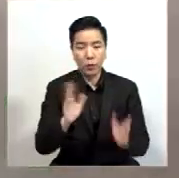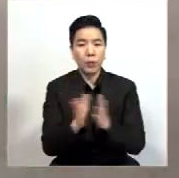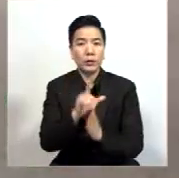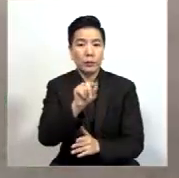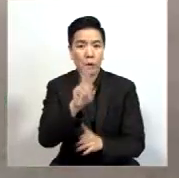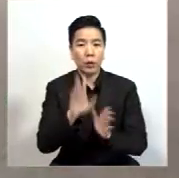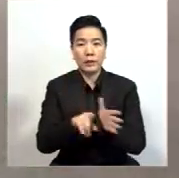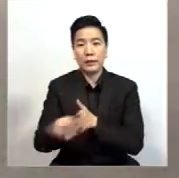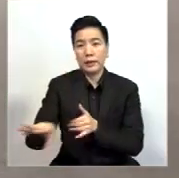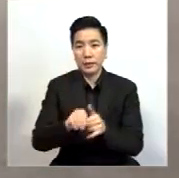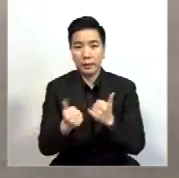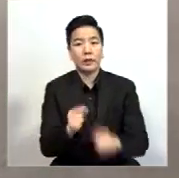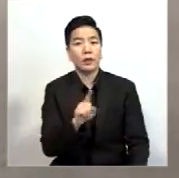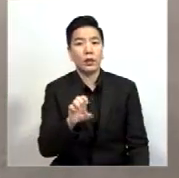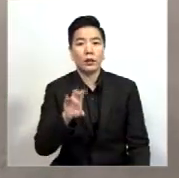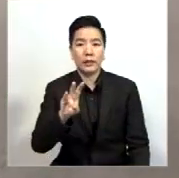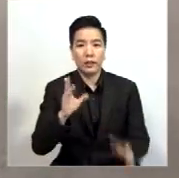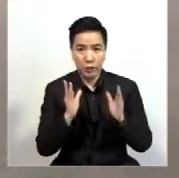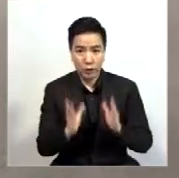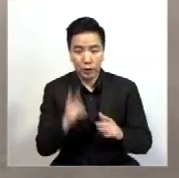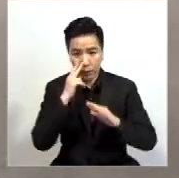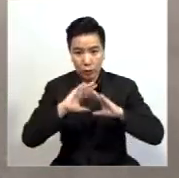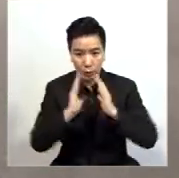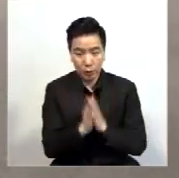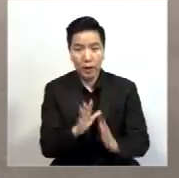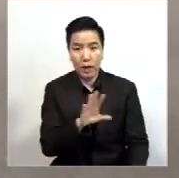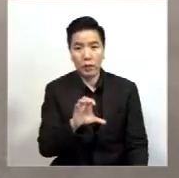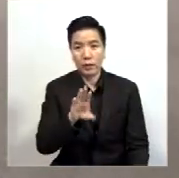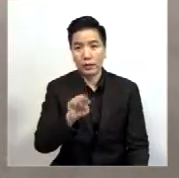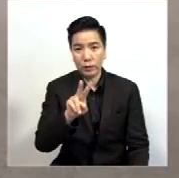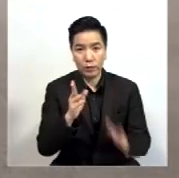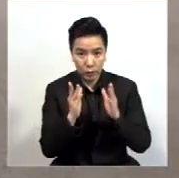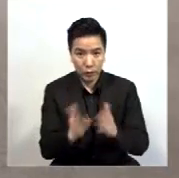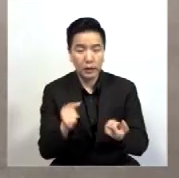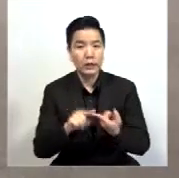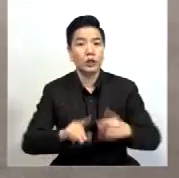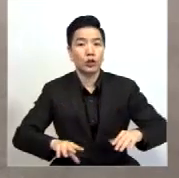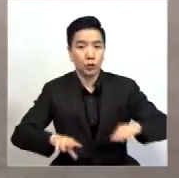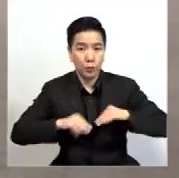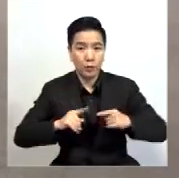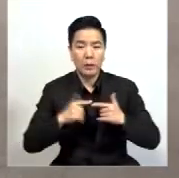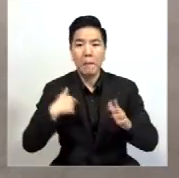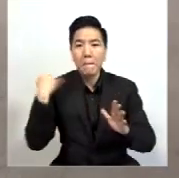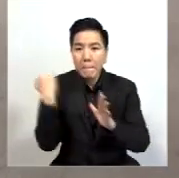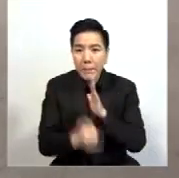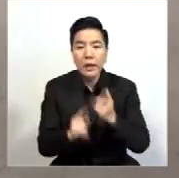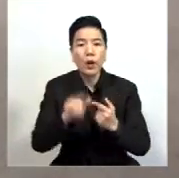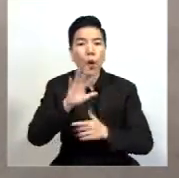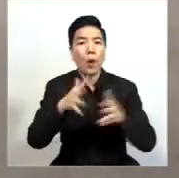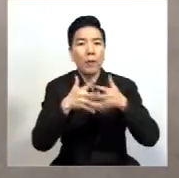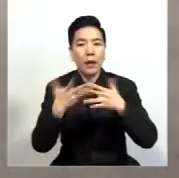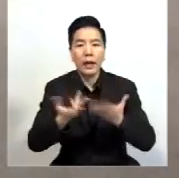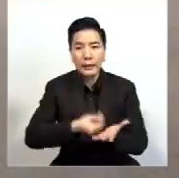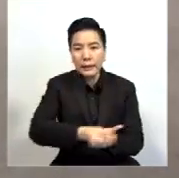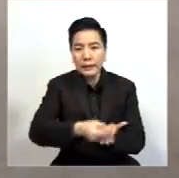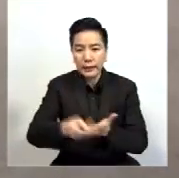คนและพบผู้ติดเชื้อรายใหม่อีก107คนรวมเป็น542คนได้ยอมรับว่ามีความผิดพลาดภายในประเทศใน